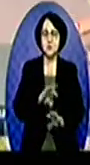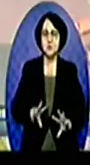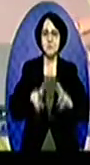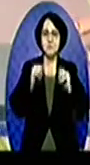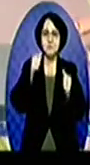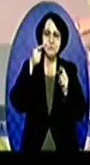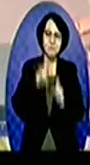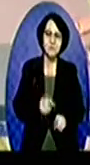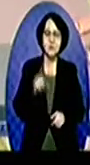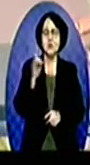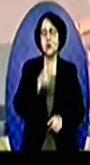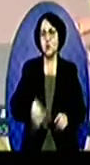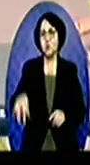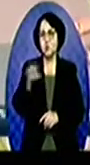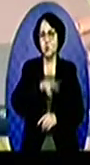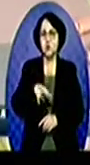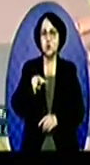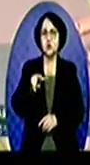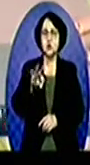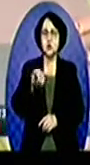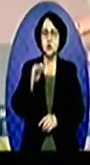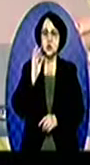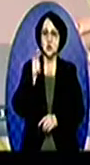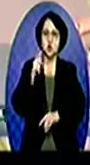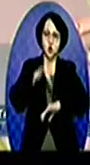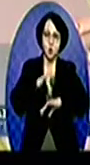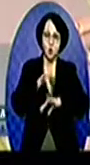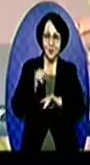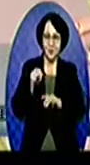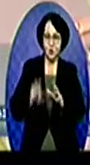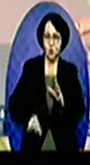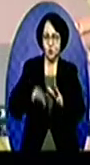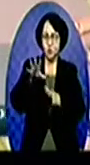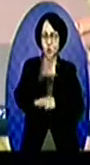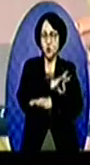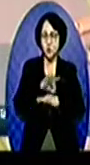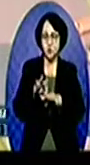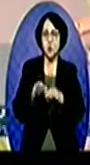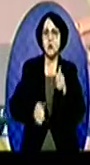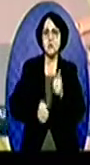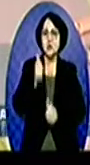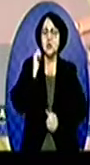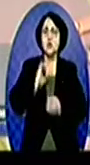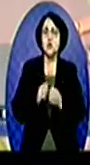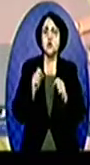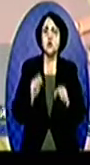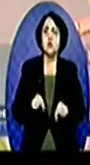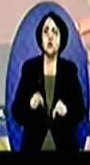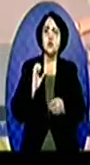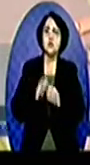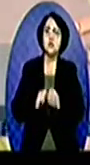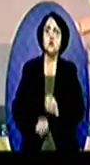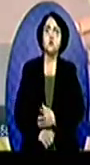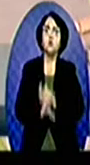энэ замын үүдийн логистикийн төвийн хөгжүүлэх төслийг амжилттай эхлүүлж, өнөөдөр хийж дуусгаж, үр